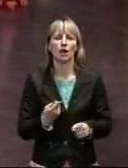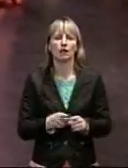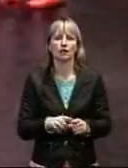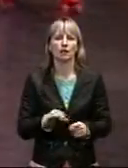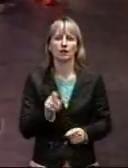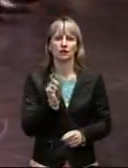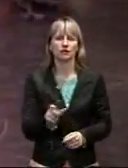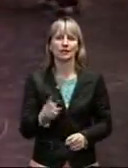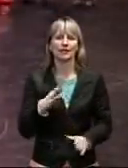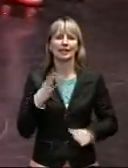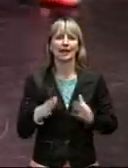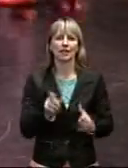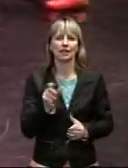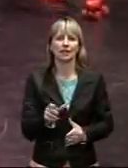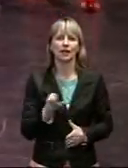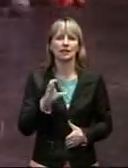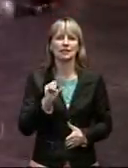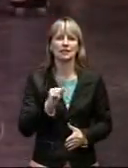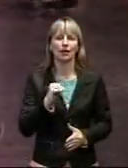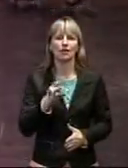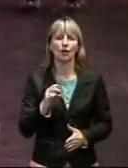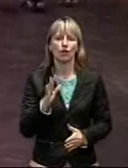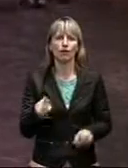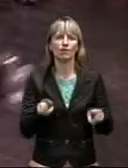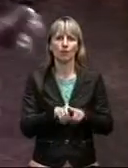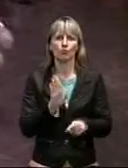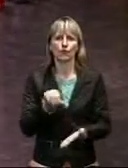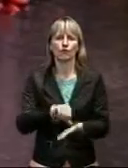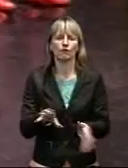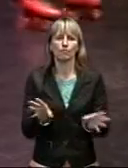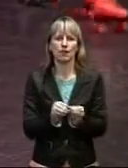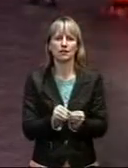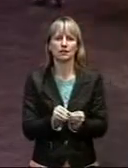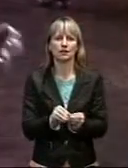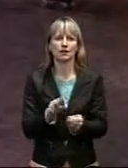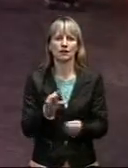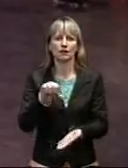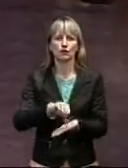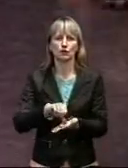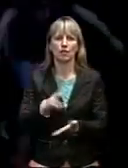на сцені і їх тренер Антон Сафронов. Він також буде виступати з вихованцями на сцені.